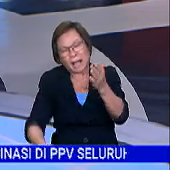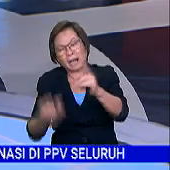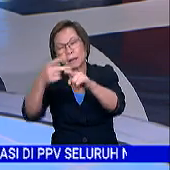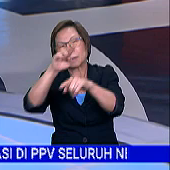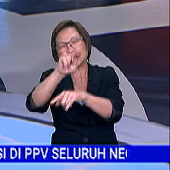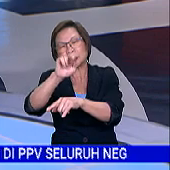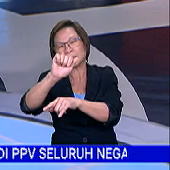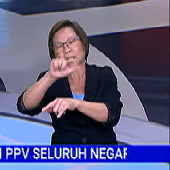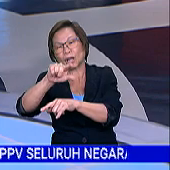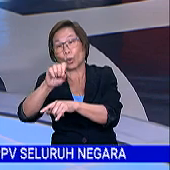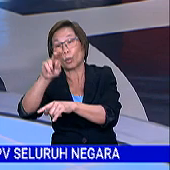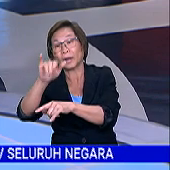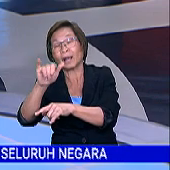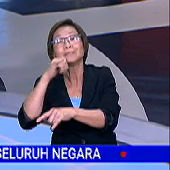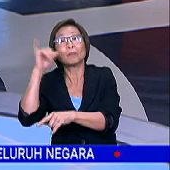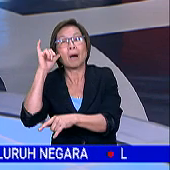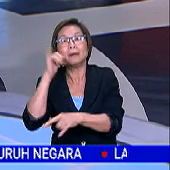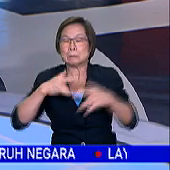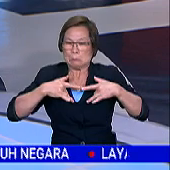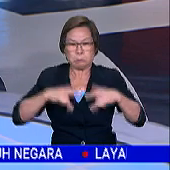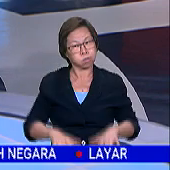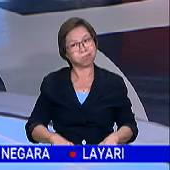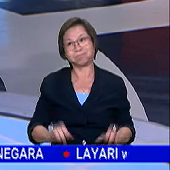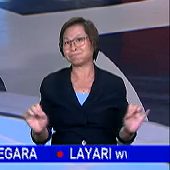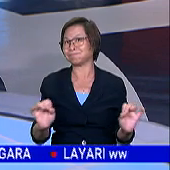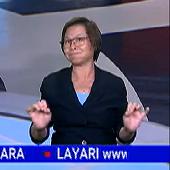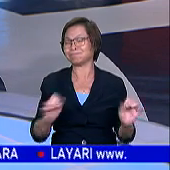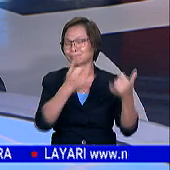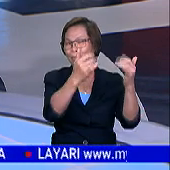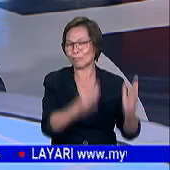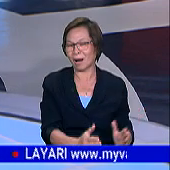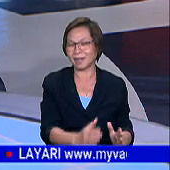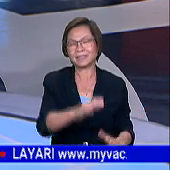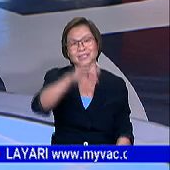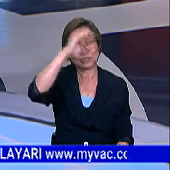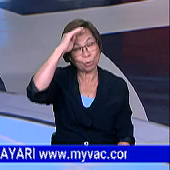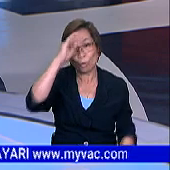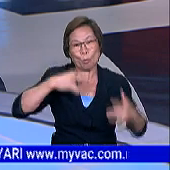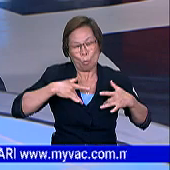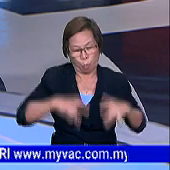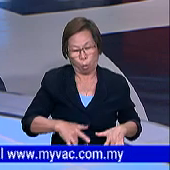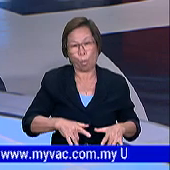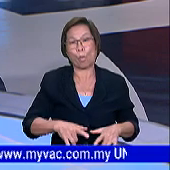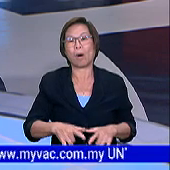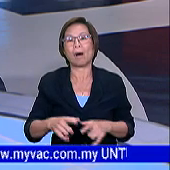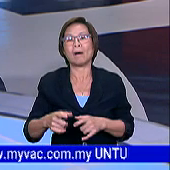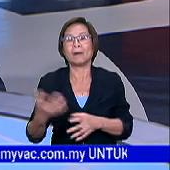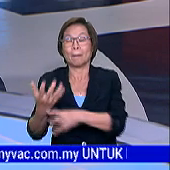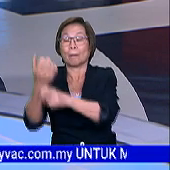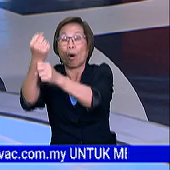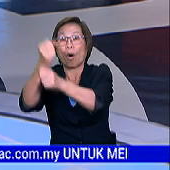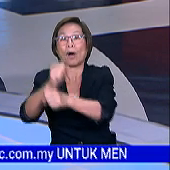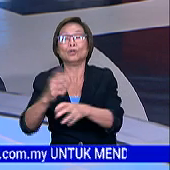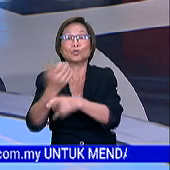Nagoya Grampus malam tadi tidak akan mematahkan semangat juang pemain-pemain Harimau Selatan. Sebaliknya, pengendali juara 7 kali